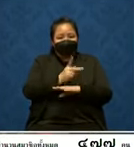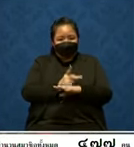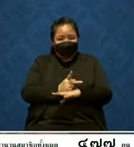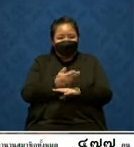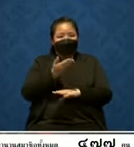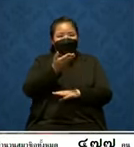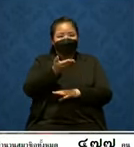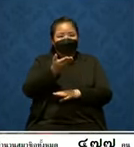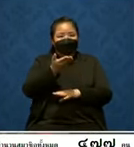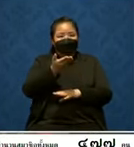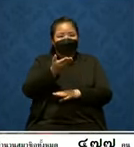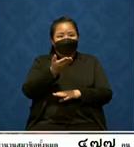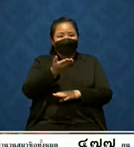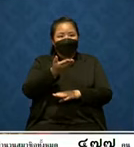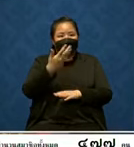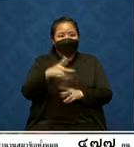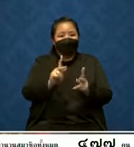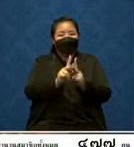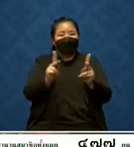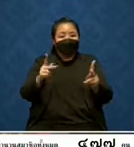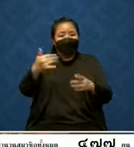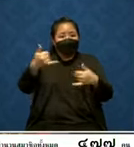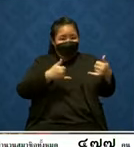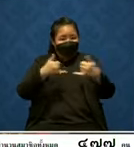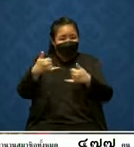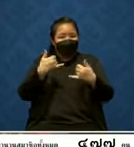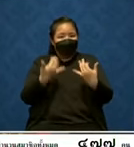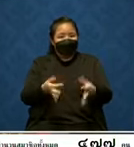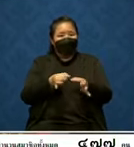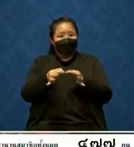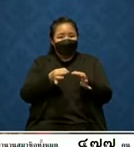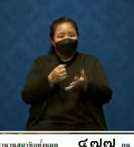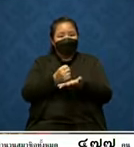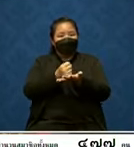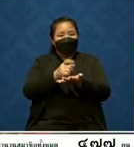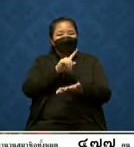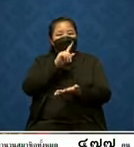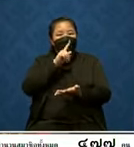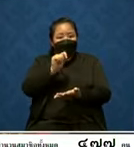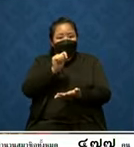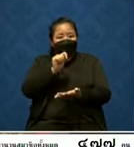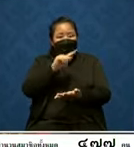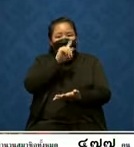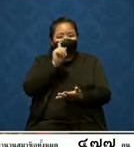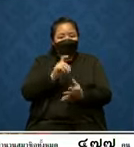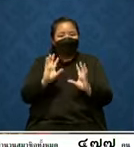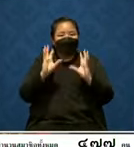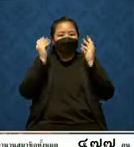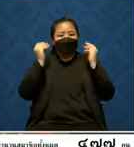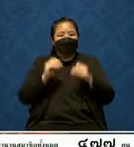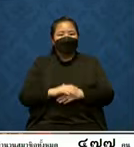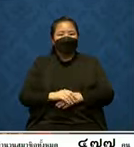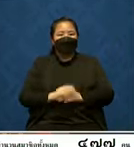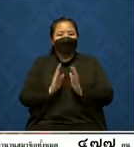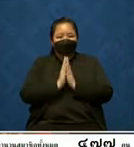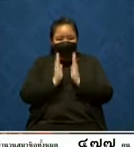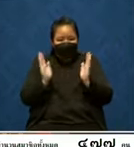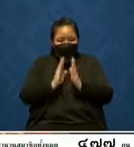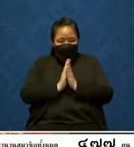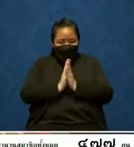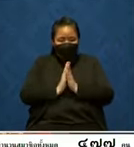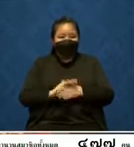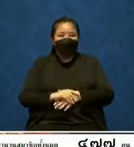บเรียนไปถึงท่านคณะกรรมการที่มาชี้แจงนะครับช่วยตอบให้หายสงสัยด้วยครับกราบขอบคุณท่านประธานครับ ครับท่านต่